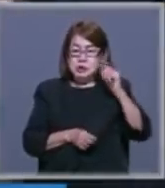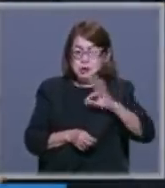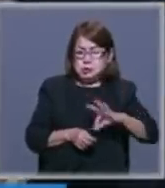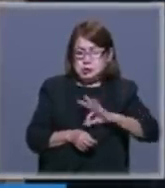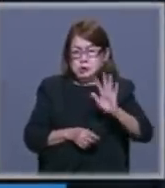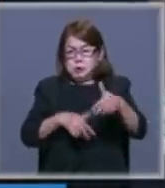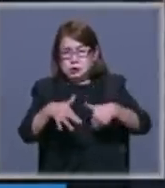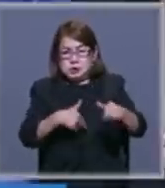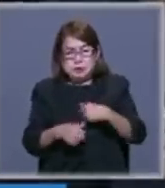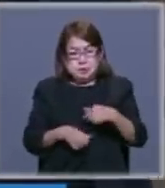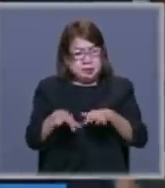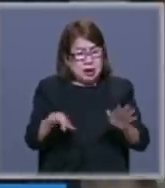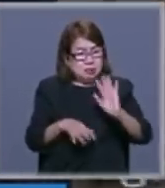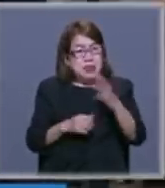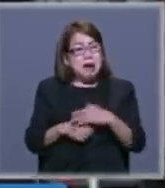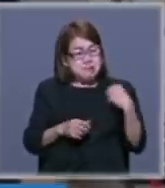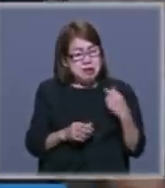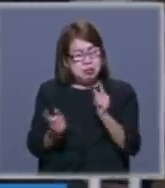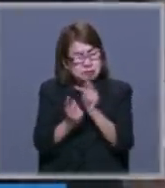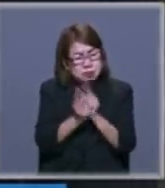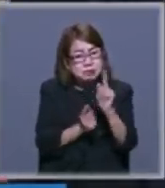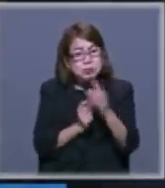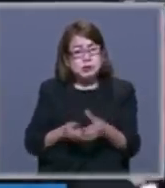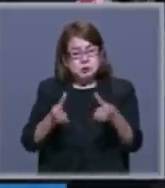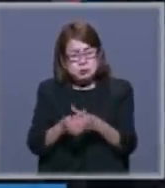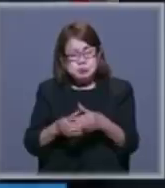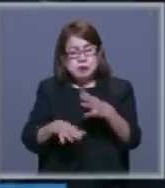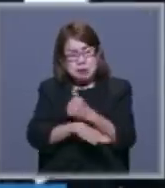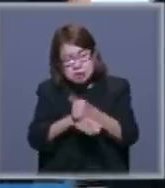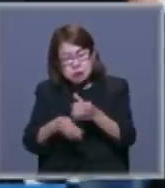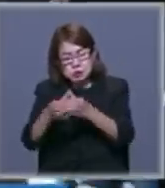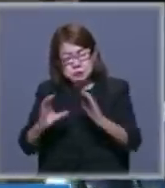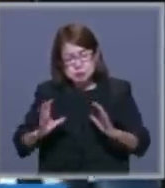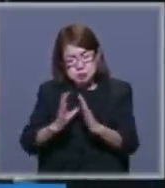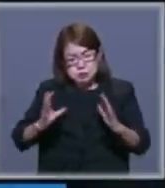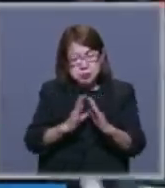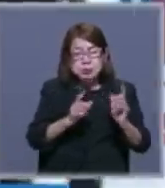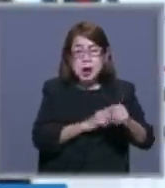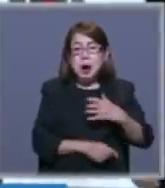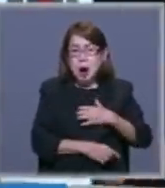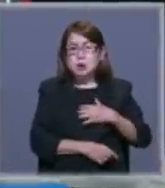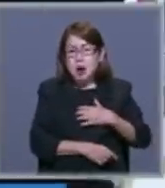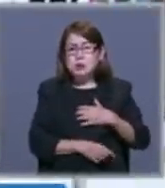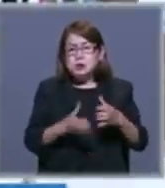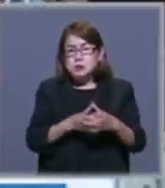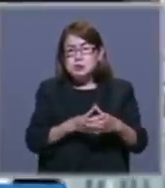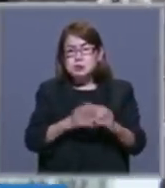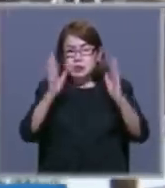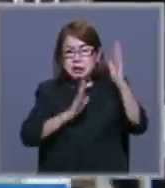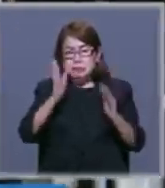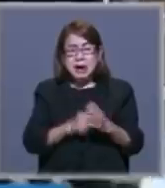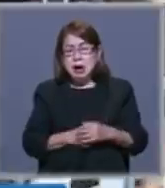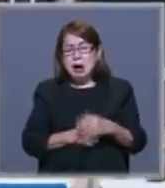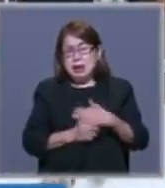าไหร่นะครับมีการเผชิญหน้าระหว่างพรรคการเมืองที่ประกาศเป็นพรรคฝ่ายประชาธิปไตยซึ่งไม่เอาพลเอ